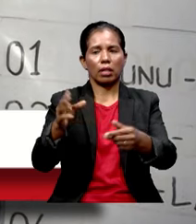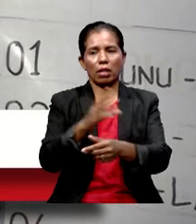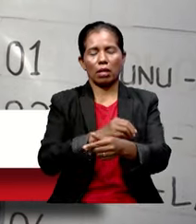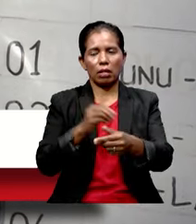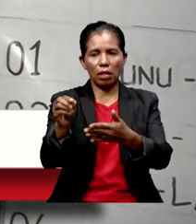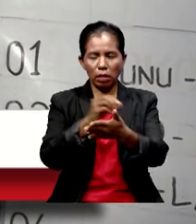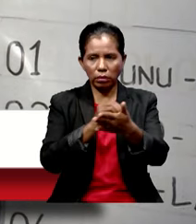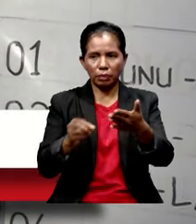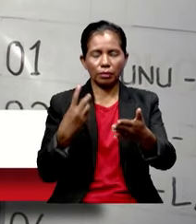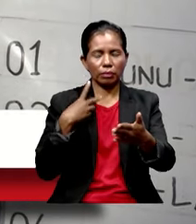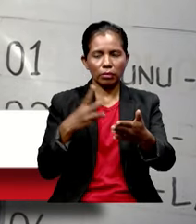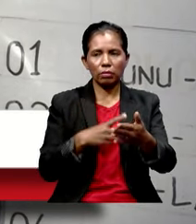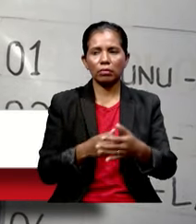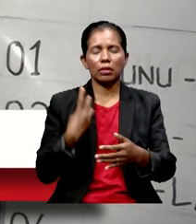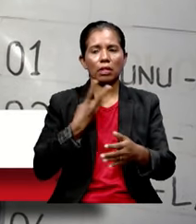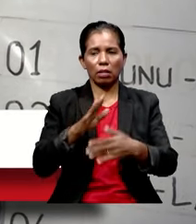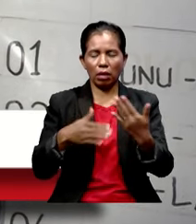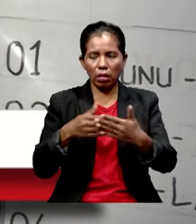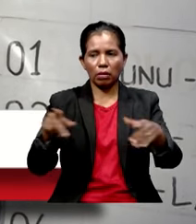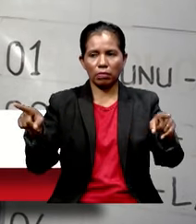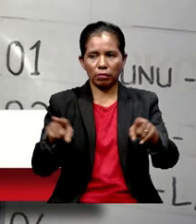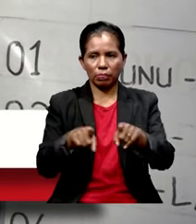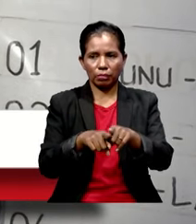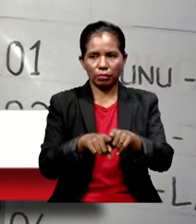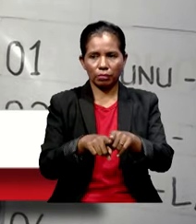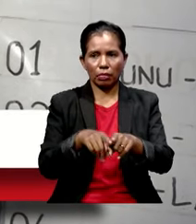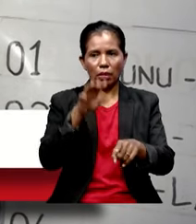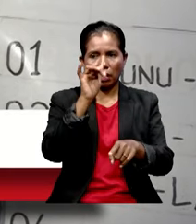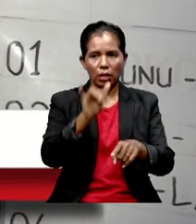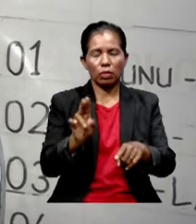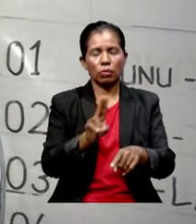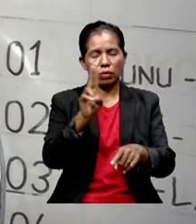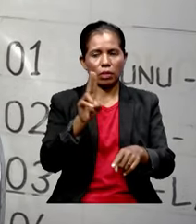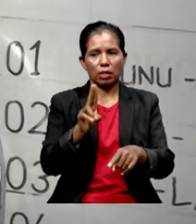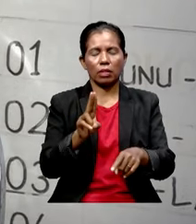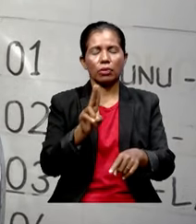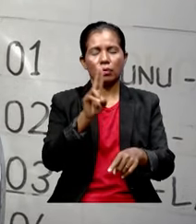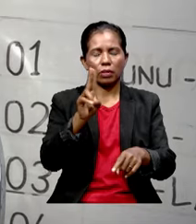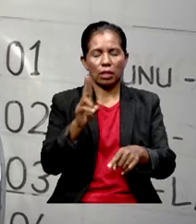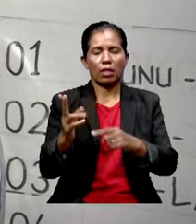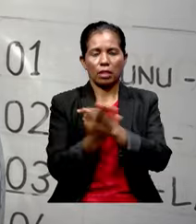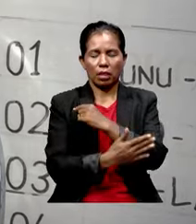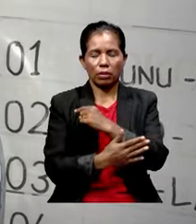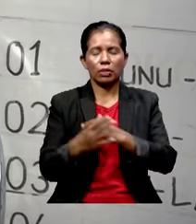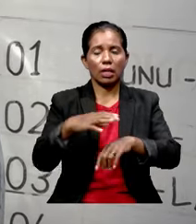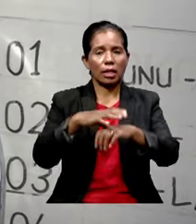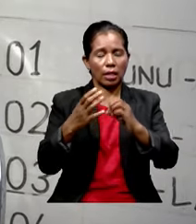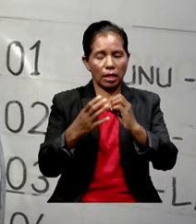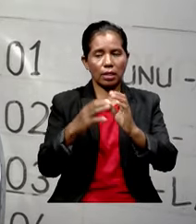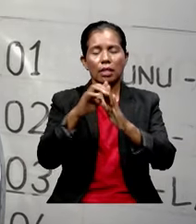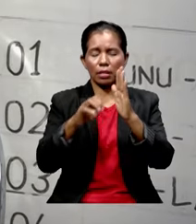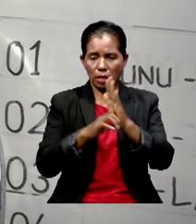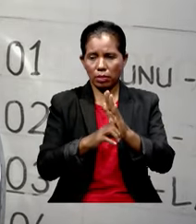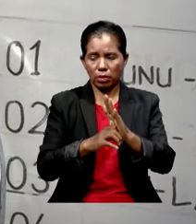sinal ita na be hanesang. Na be hela ga ukupa era istaru ita mak teng hatene par para teniang. Sa lorong sa bahira